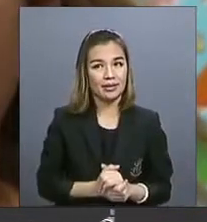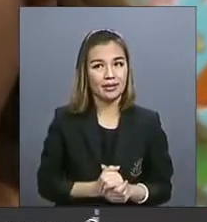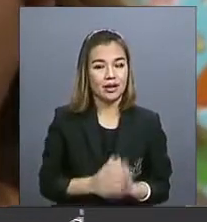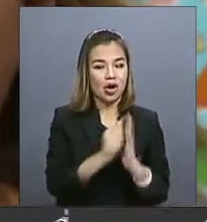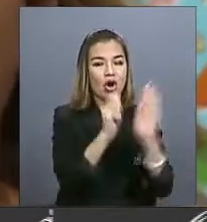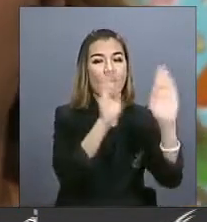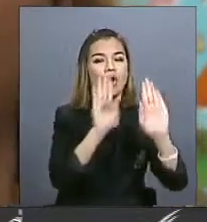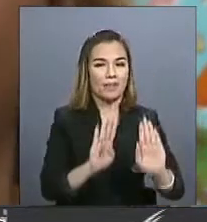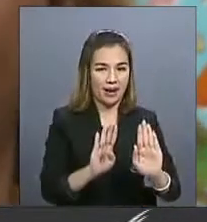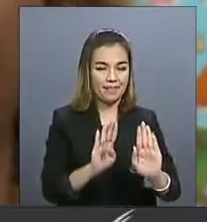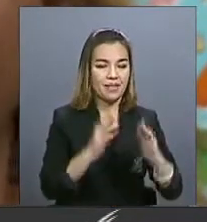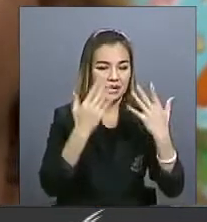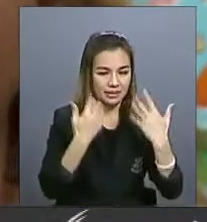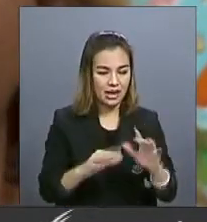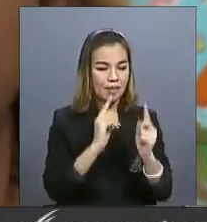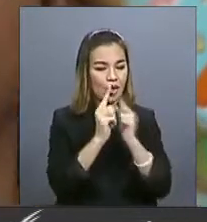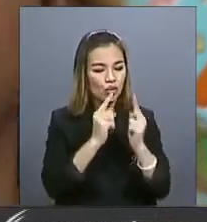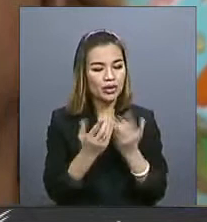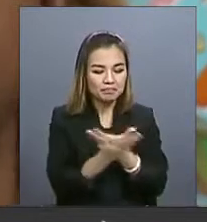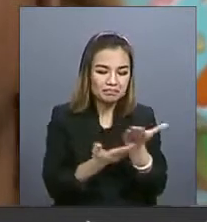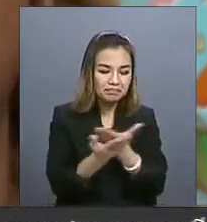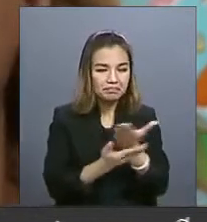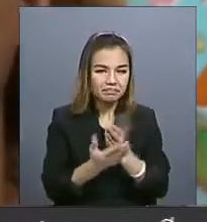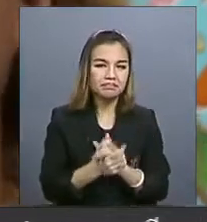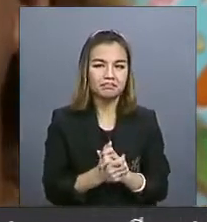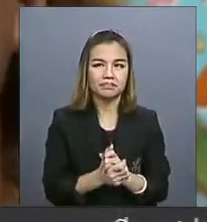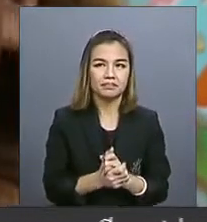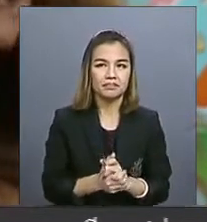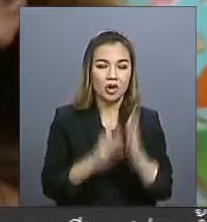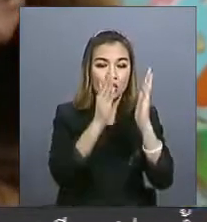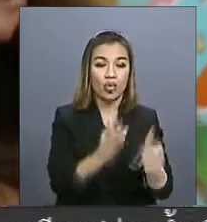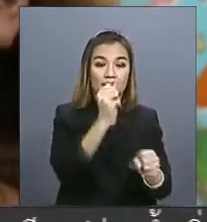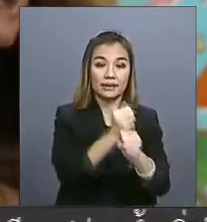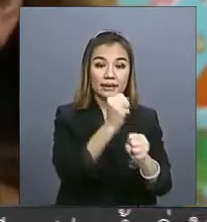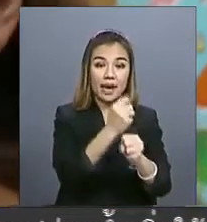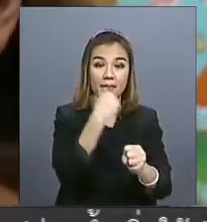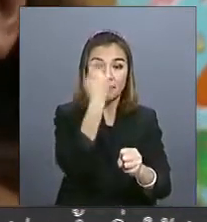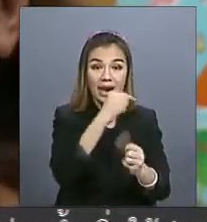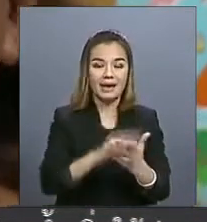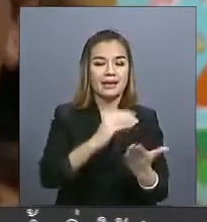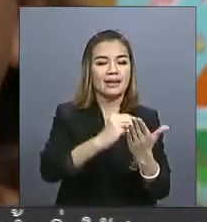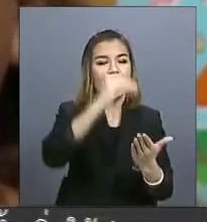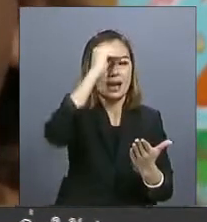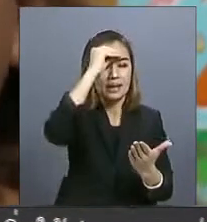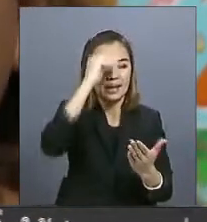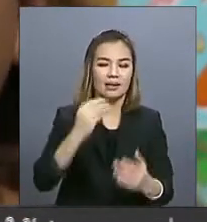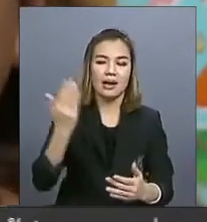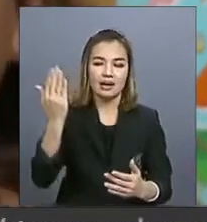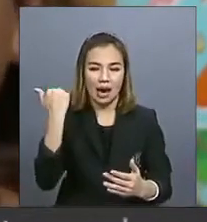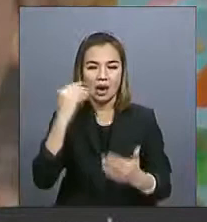แบบมาแล้วก็เอามาคุยกันส่วนคนที่ทำก็คือเป็นนักเรียนทั้งรุ่นเก่าและรุ่นใหม่ของโฟส